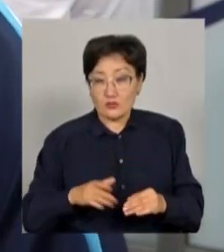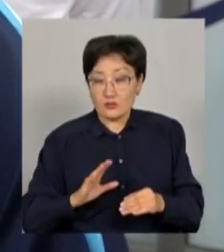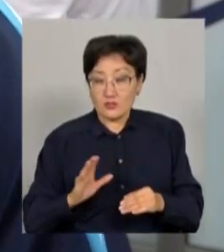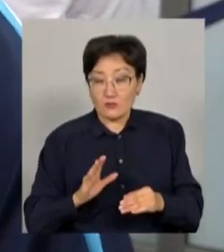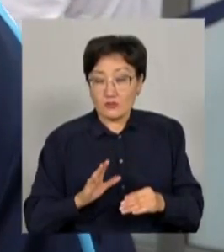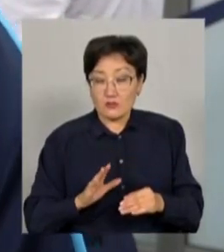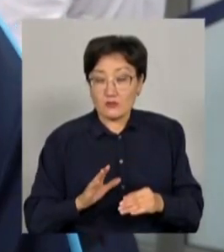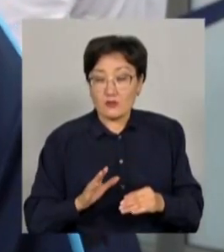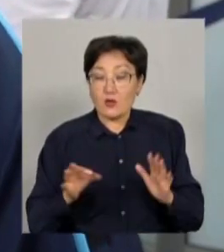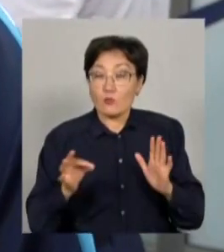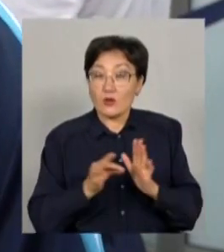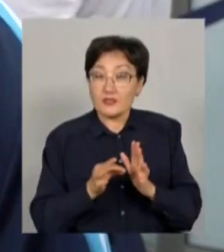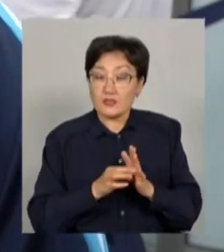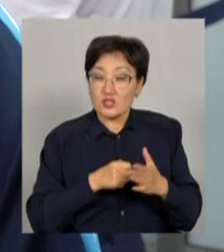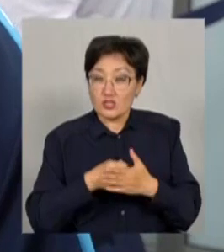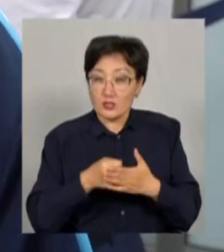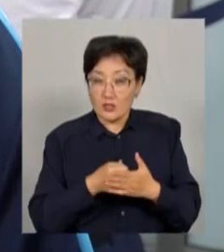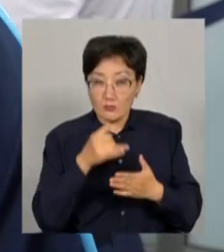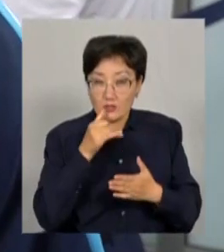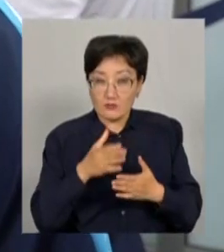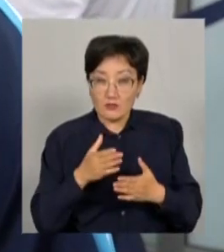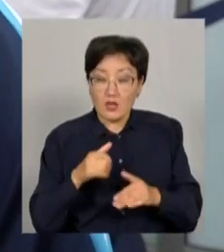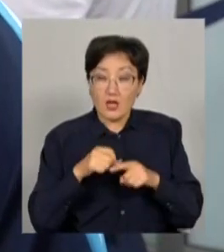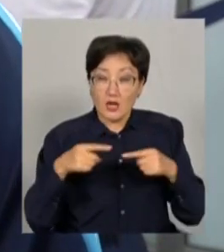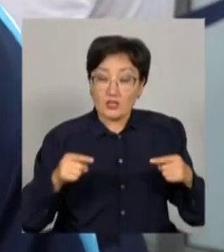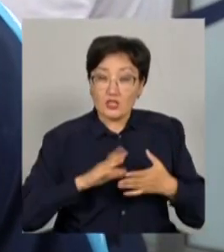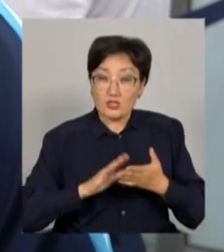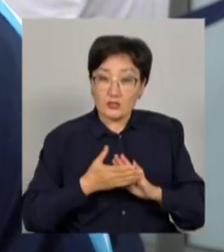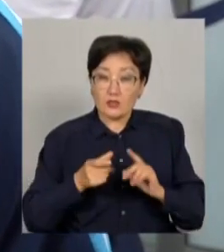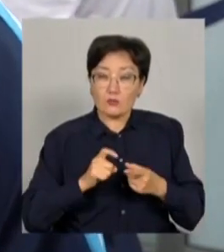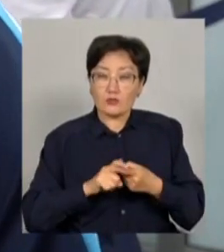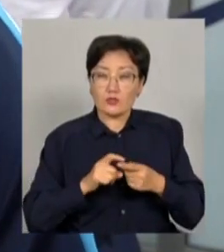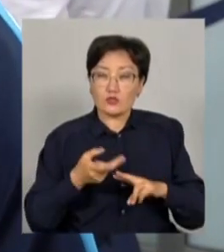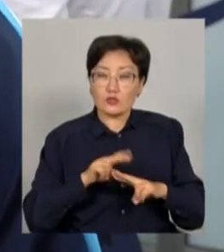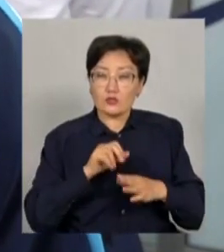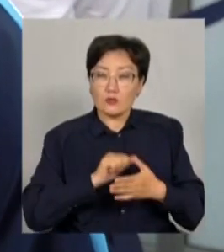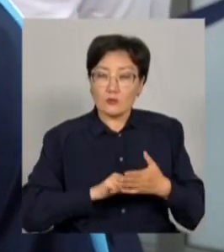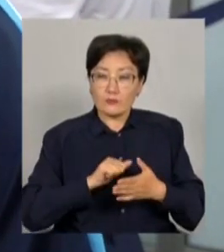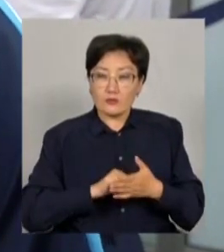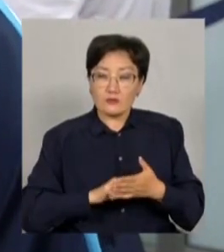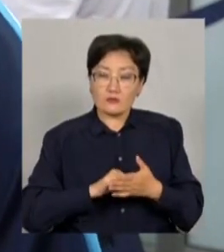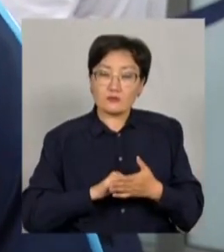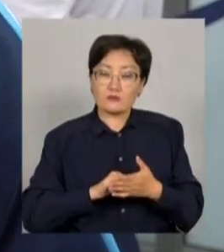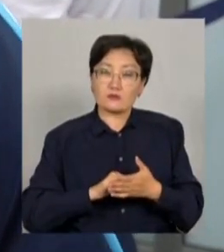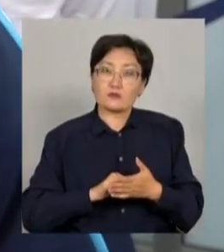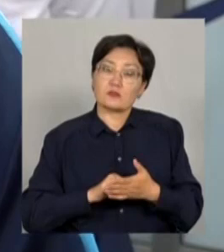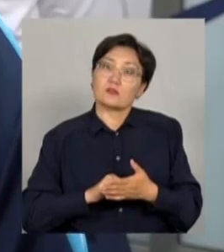десек, алға қойған мақсаттарға жете алмадық, әртүрлі жағдайларға байланысты. Сол себептен